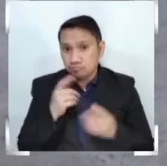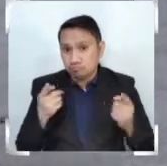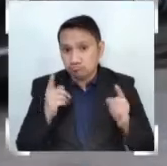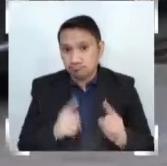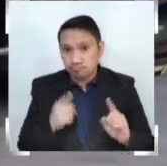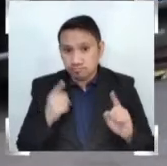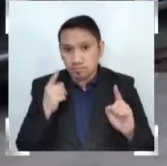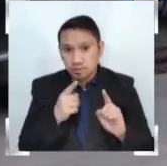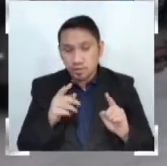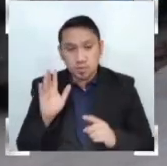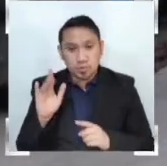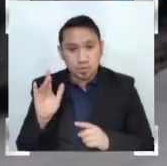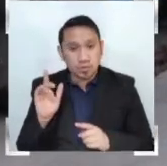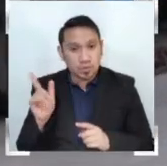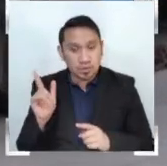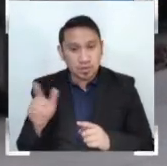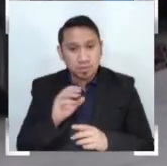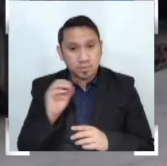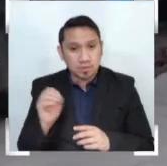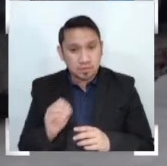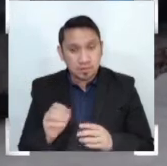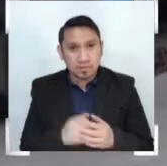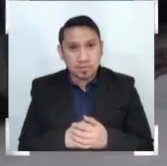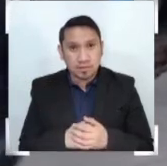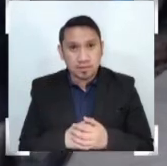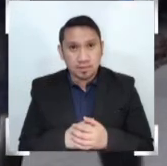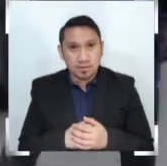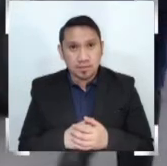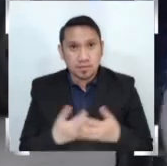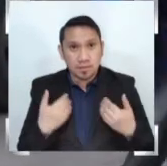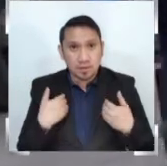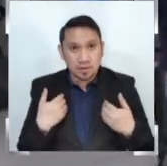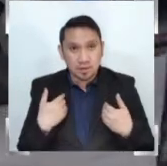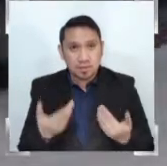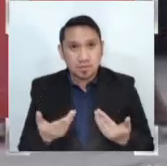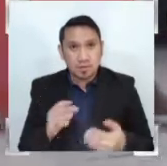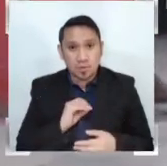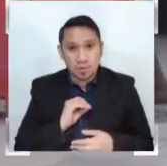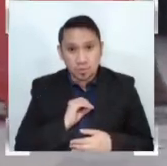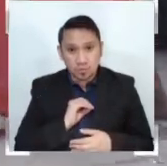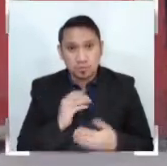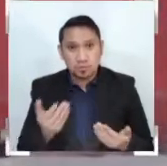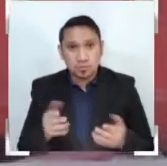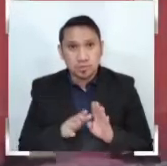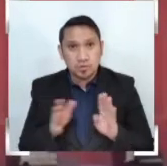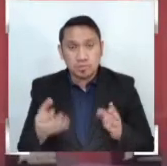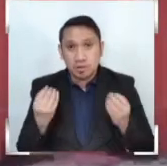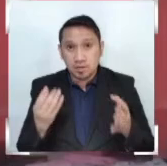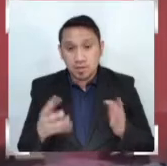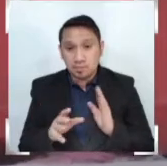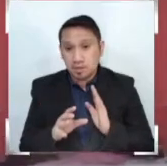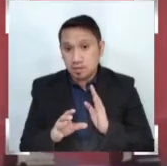yung 20% ngayon. At makakahabol na yung pagsasagawa natin ng road networks. Kasi ngayon, mas maraming sasakyan, mas malaking